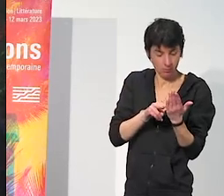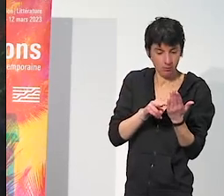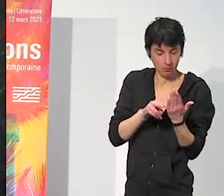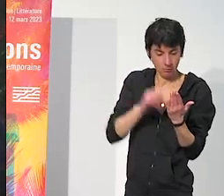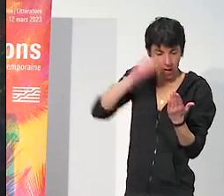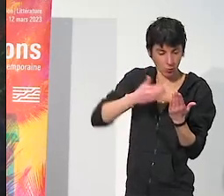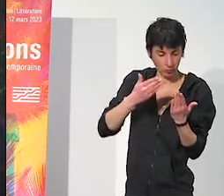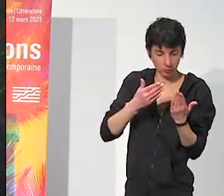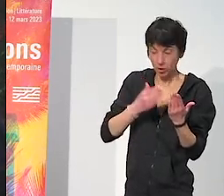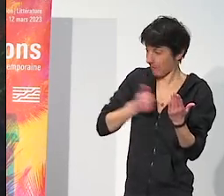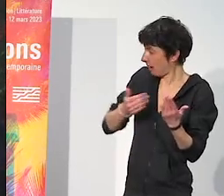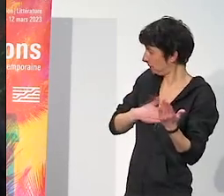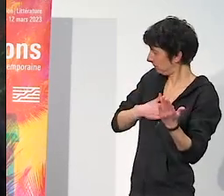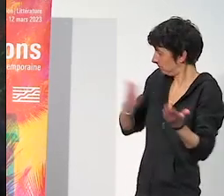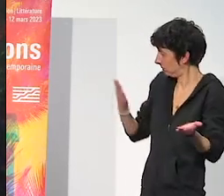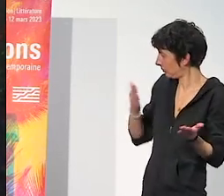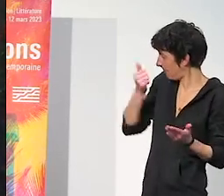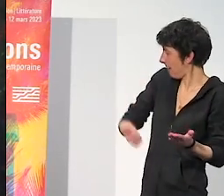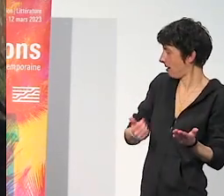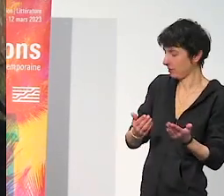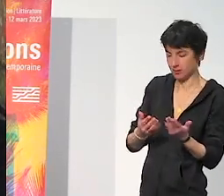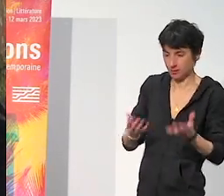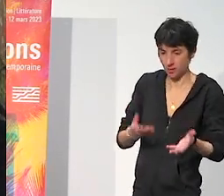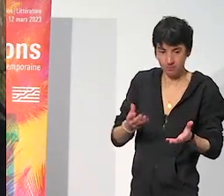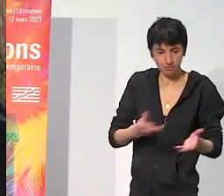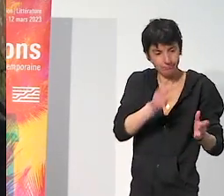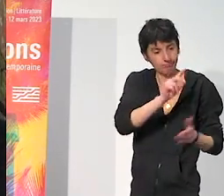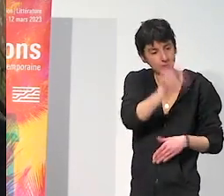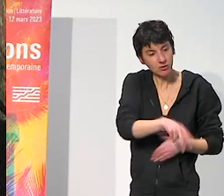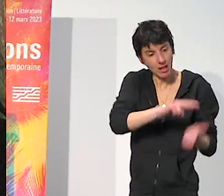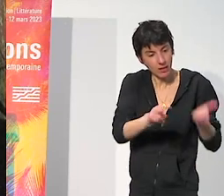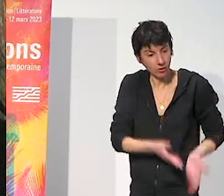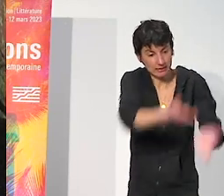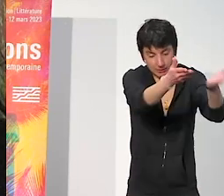J'aime bien cette idée. De pousser le lecteur dedans.